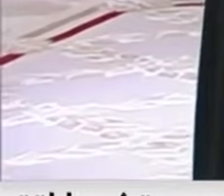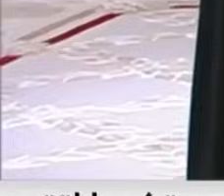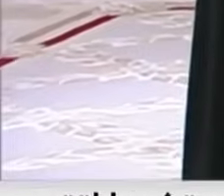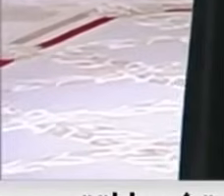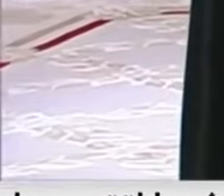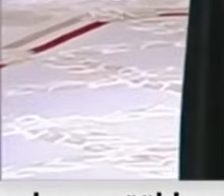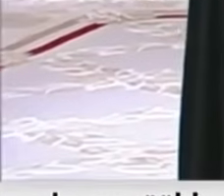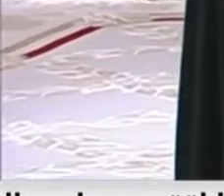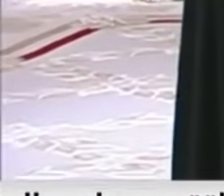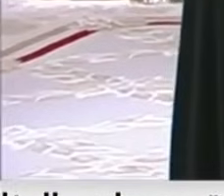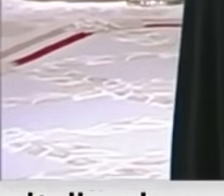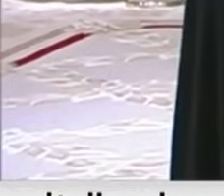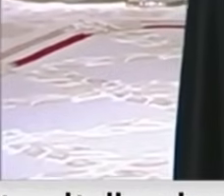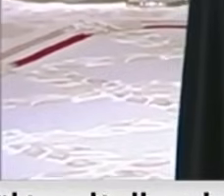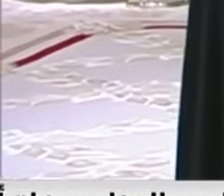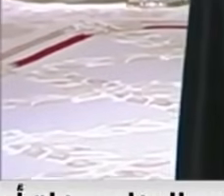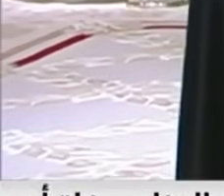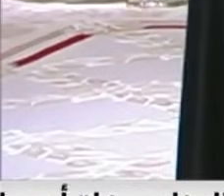الكرام